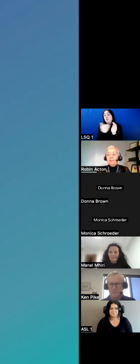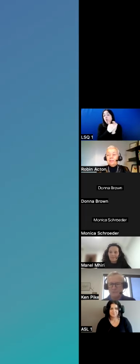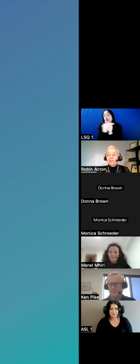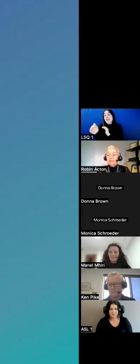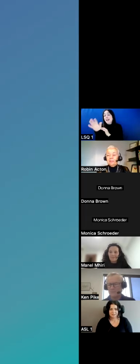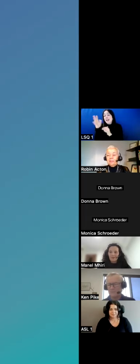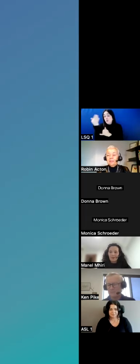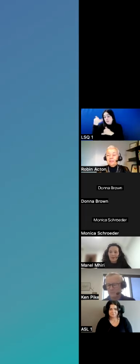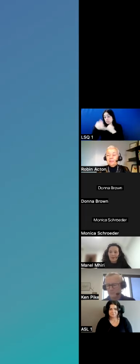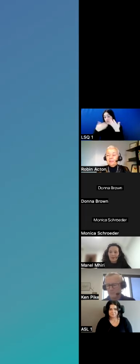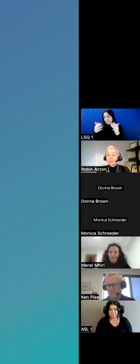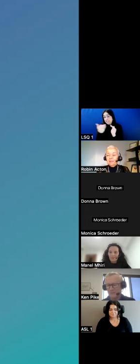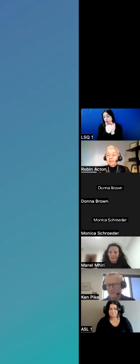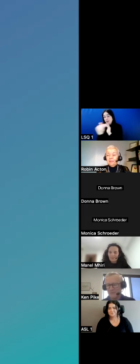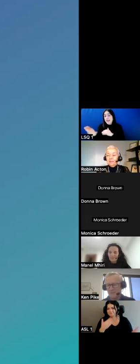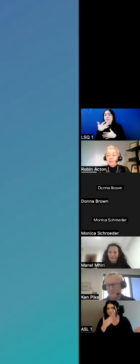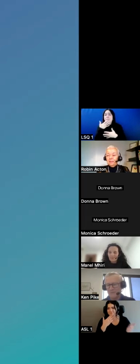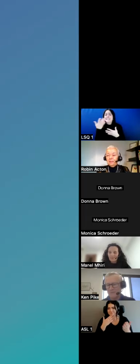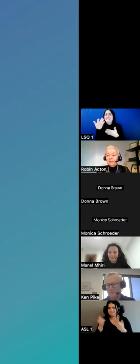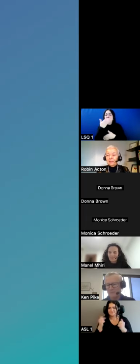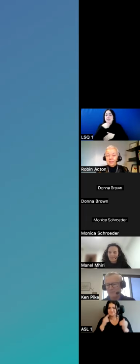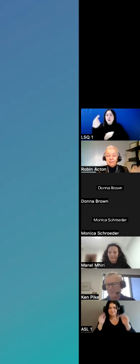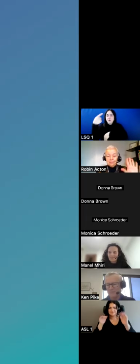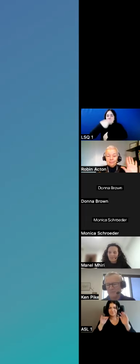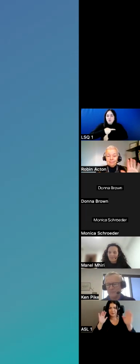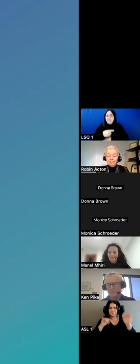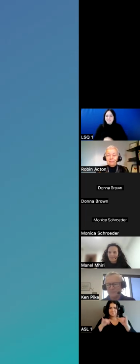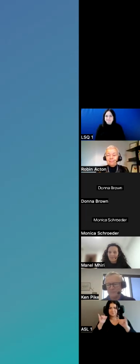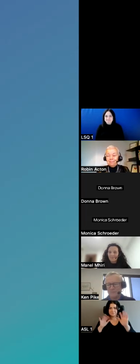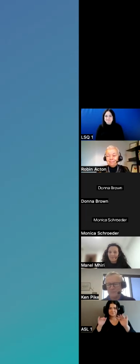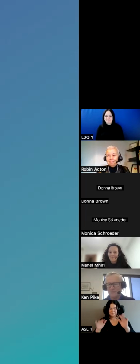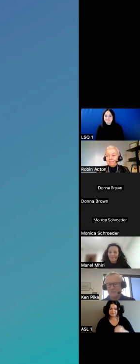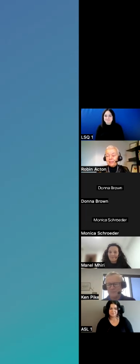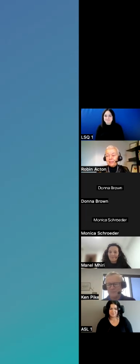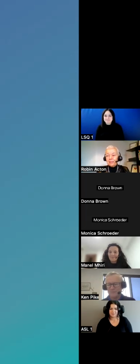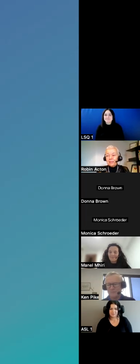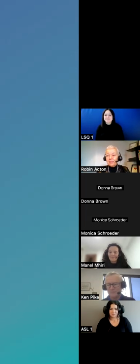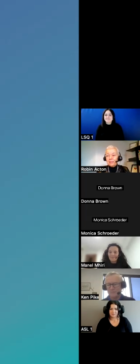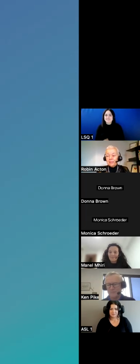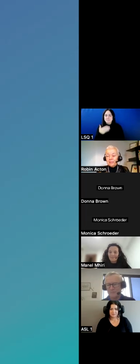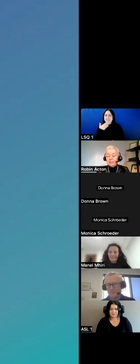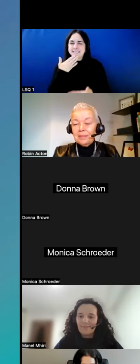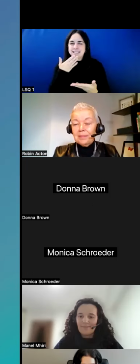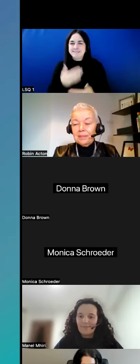bonne fin de journée. Merci. Merci.